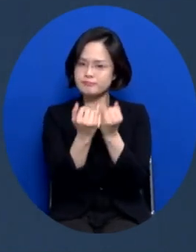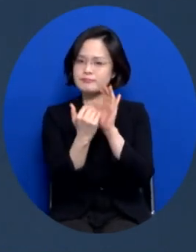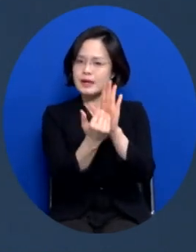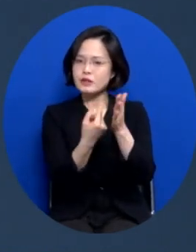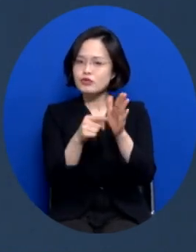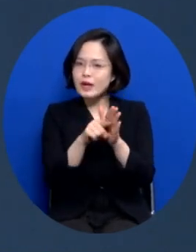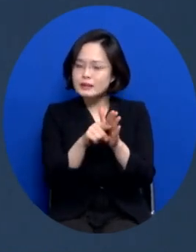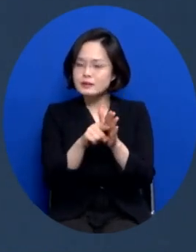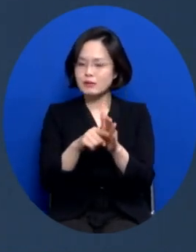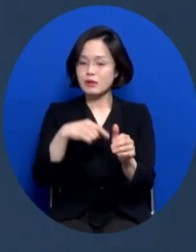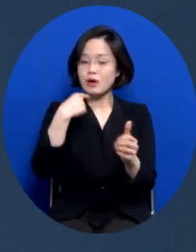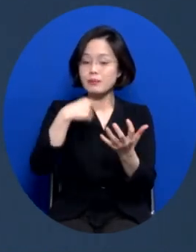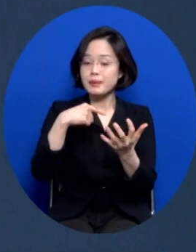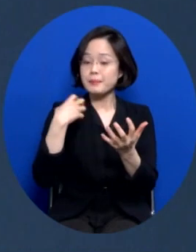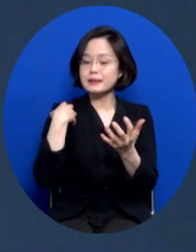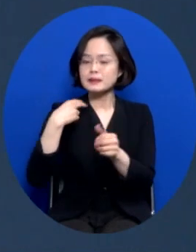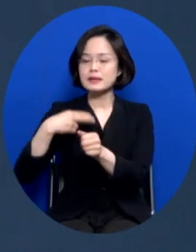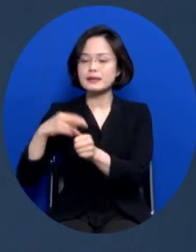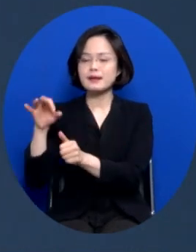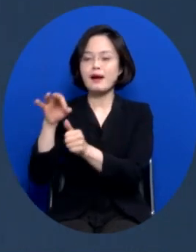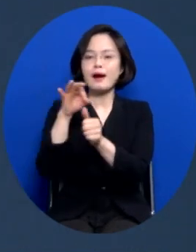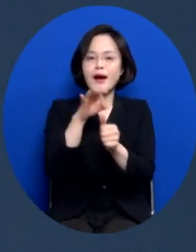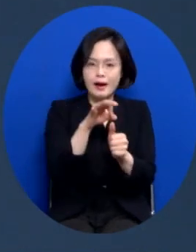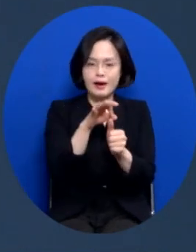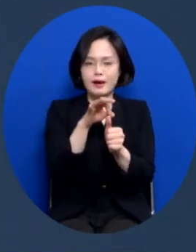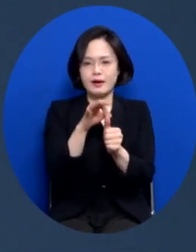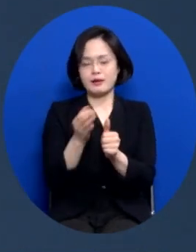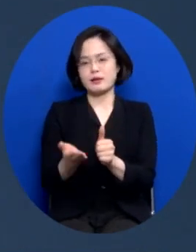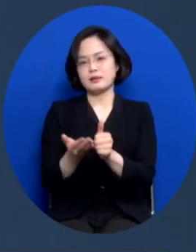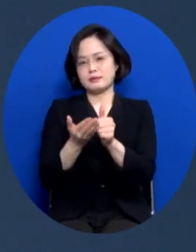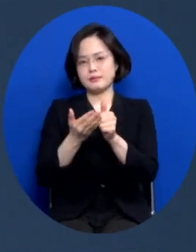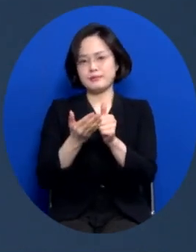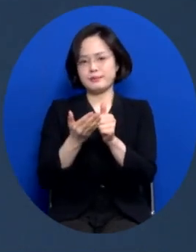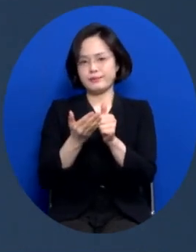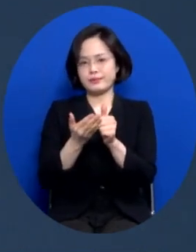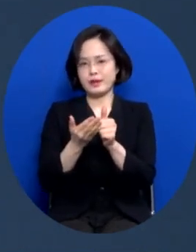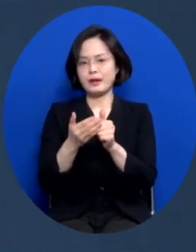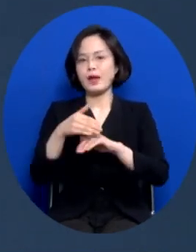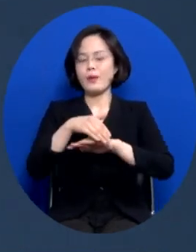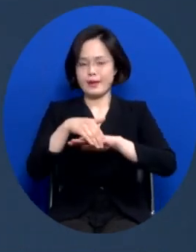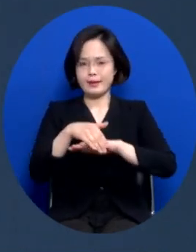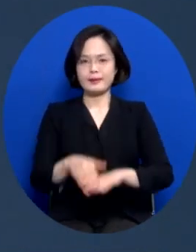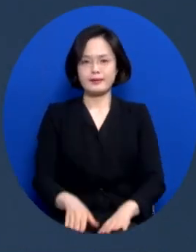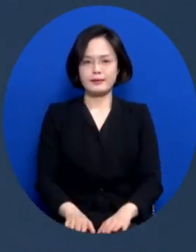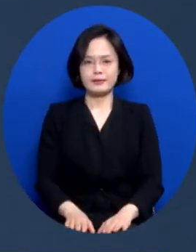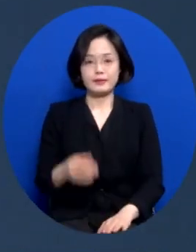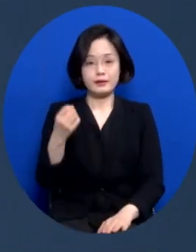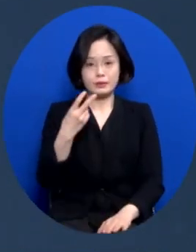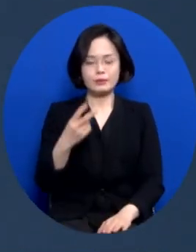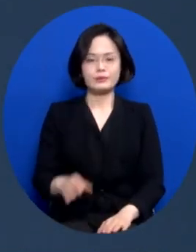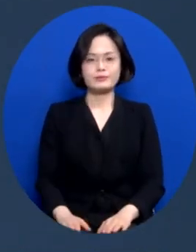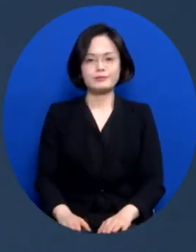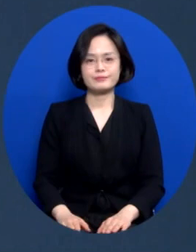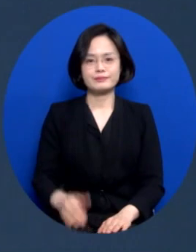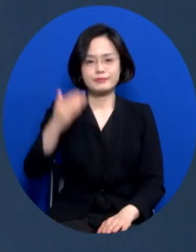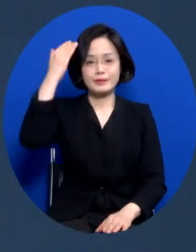그리고 또 한 가지는 오는 3월 1일을 계기로 우리 대한민국의 건국이며